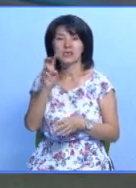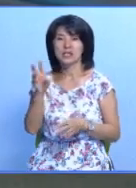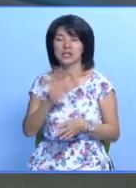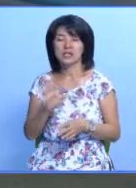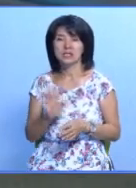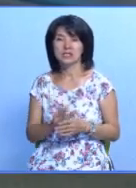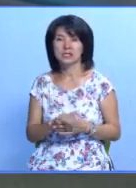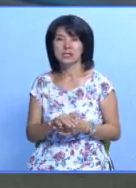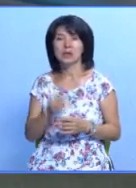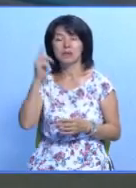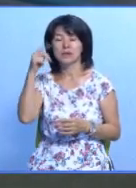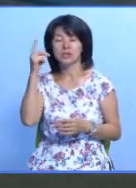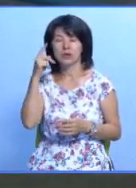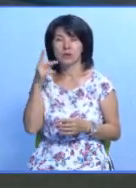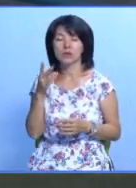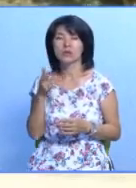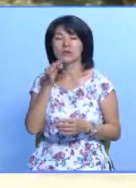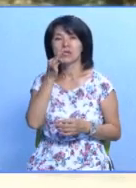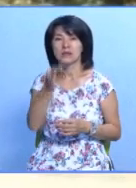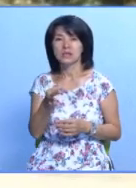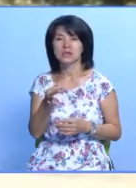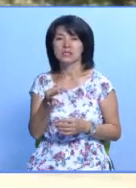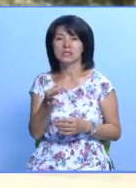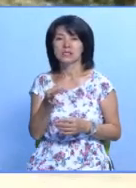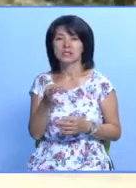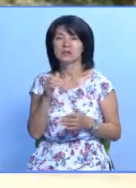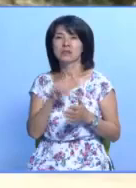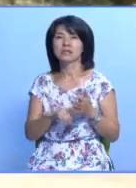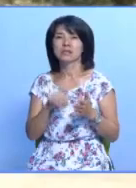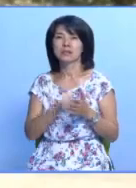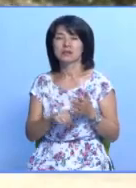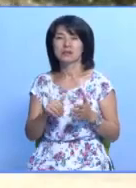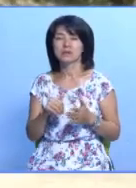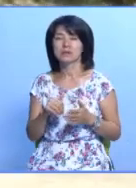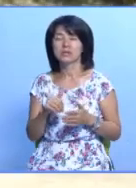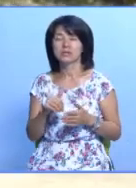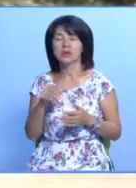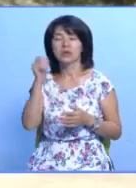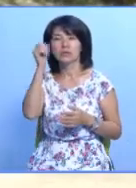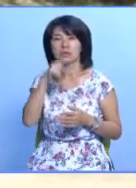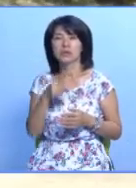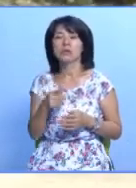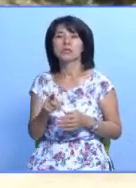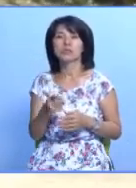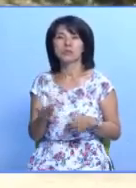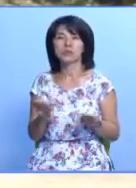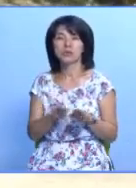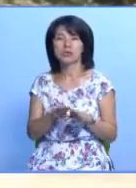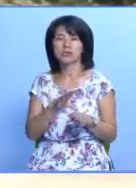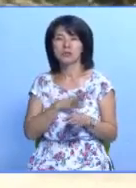қатыгез әрекетіне психолог маман былай дейді. Не себептен бұл бала соншалыққа барды деп ойлаймын. Бұл мүмкін ол бала